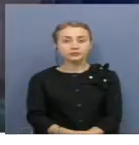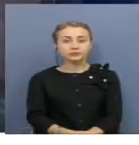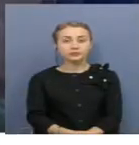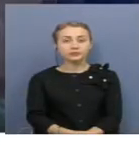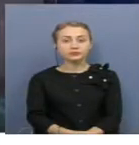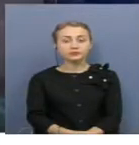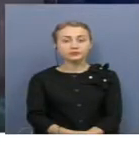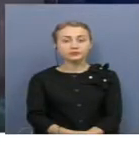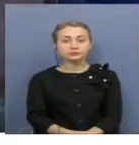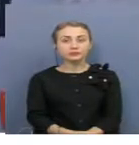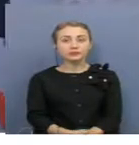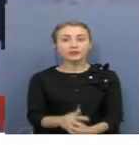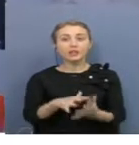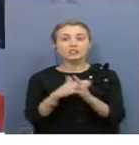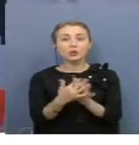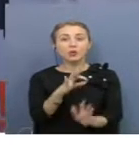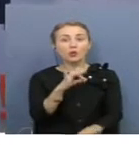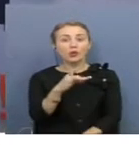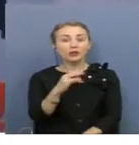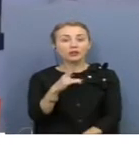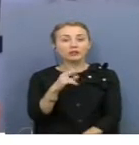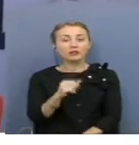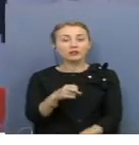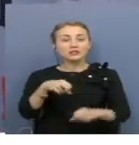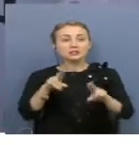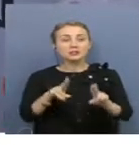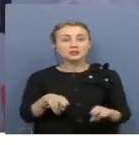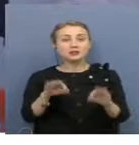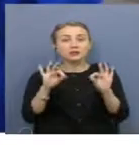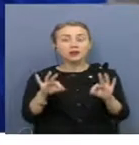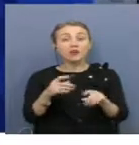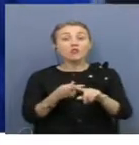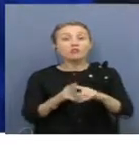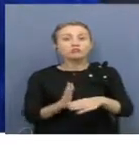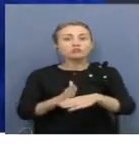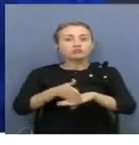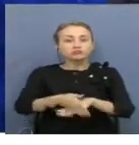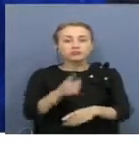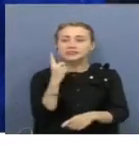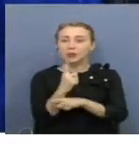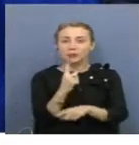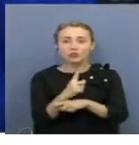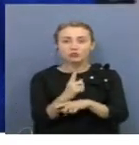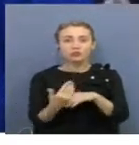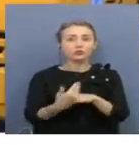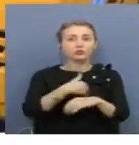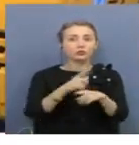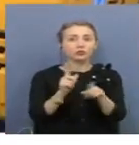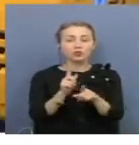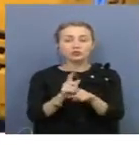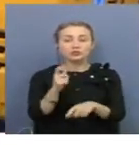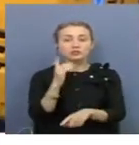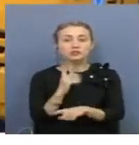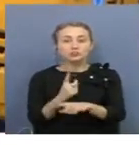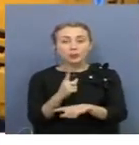Бұл Ольгинка ауылы аумақтан шығуға немесе кіруге рұқсат етілмейді. Алдын ала болжам бойынша карантин 30 тамызға дейін жалғасады. Зертханалық